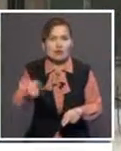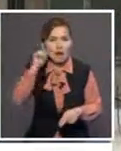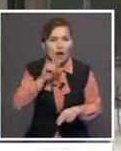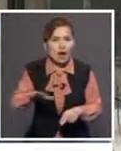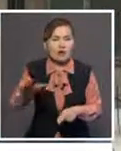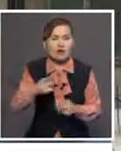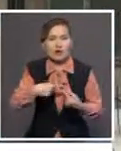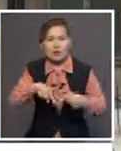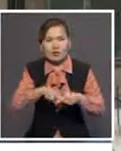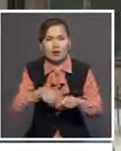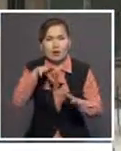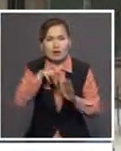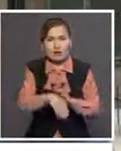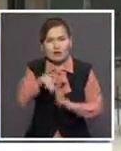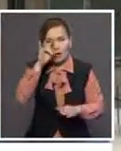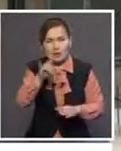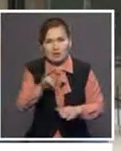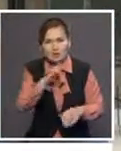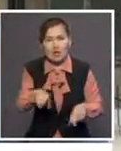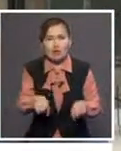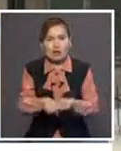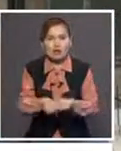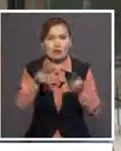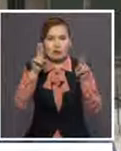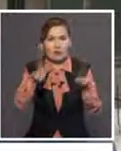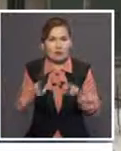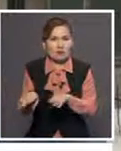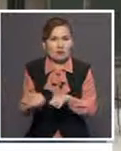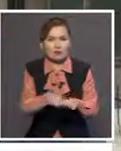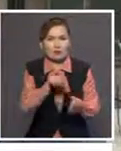мынау бұған дайындық болмағаннан кейін, мысалға